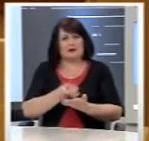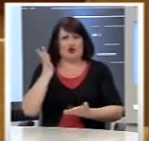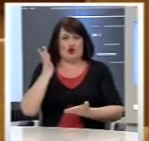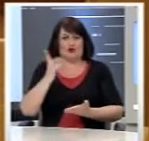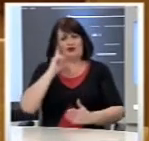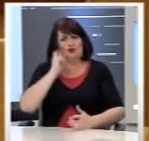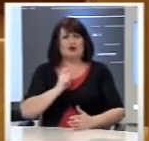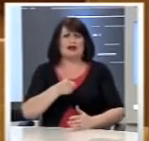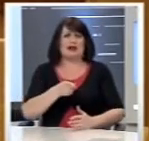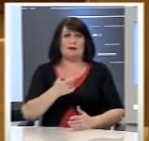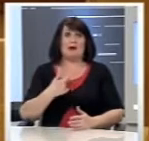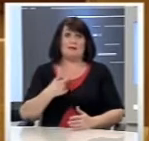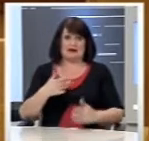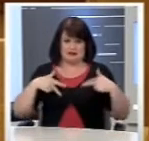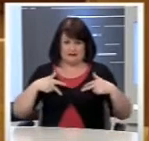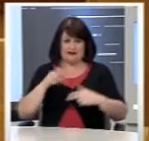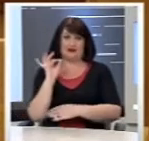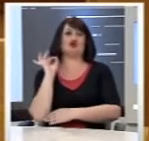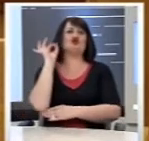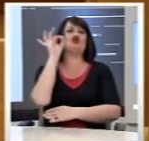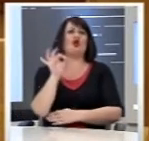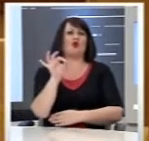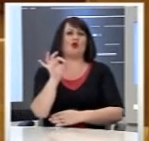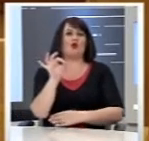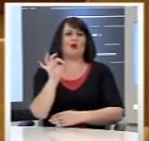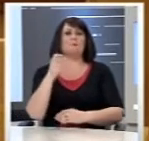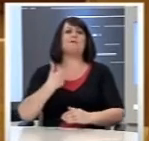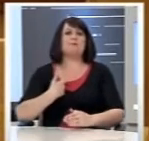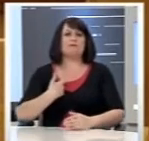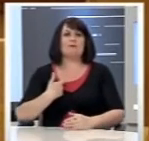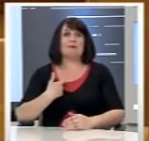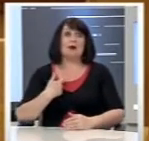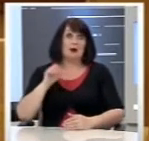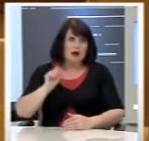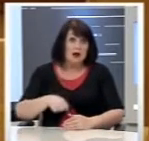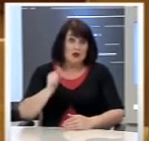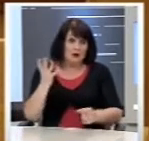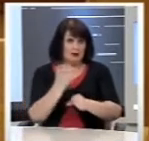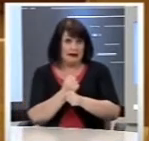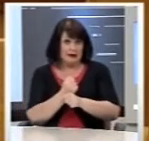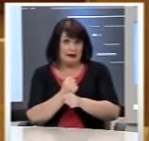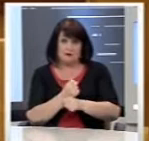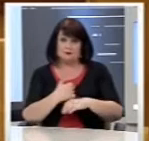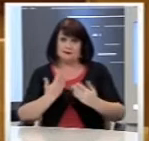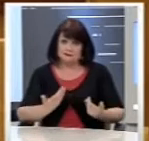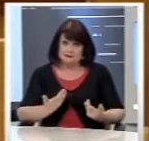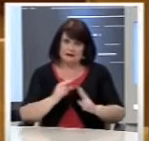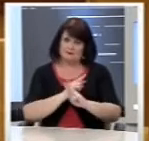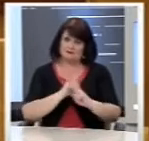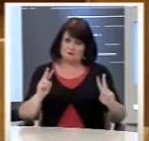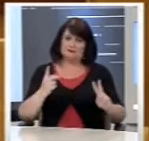Δεδηλωμένος στόχος της κυβέρνησης όμως και κατά συνέπεια κριτήριο επιτυχίας ήταν η καθαρή περιγραφή